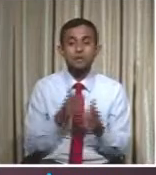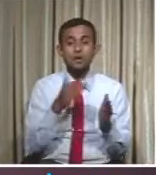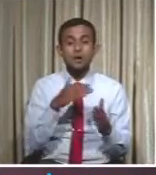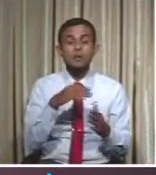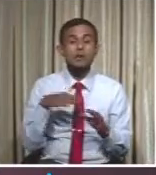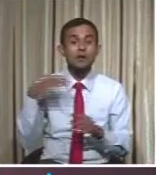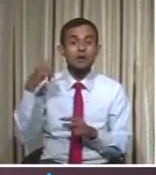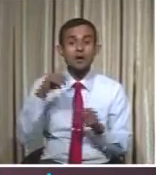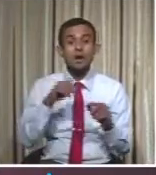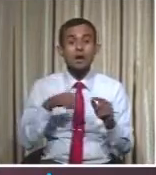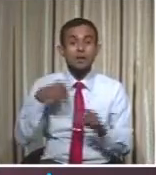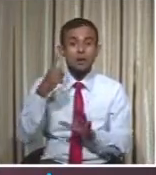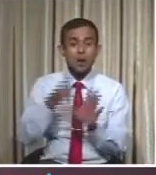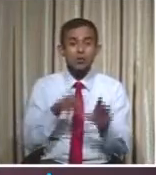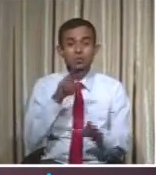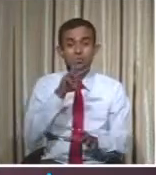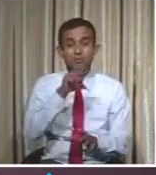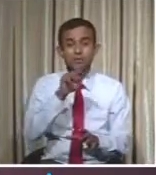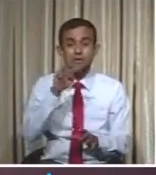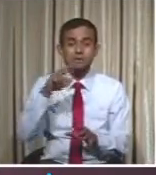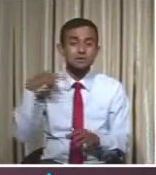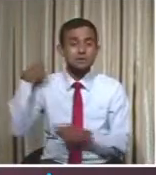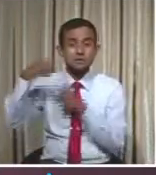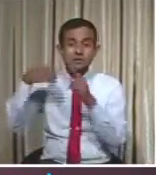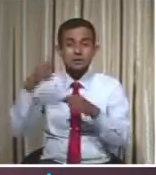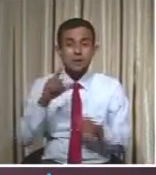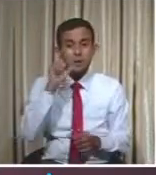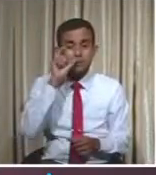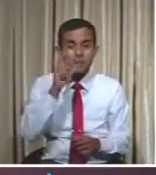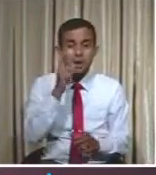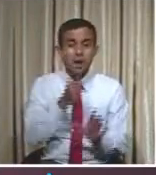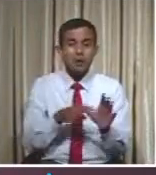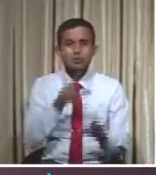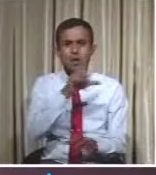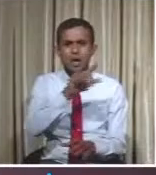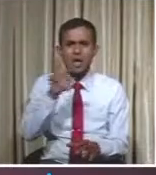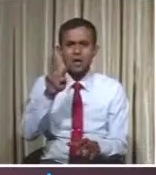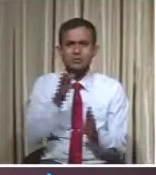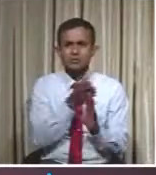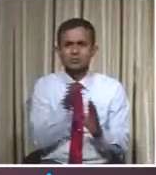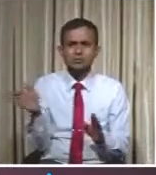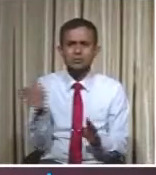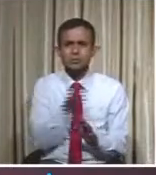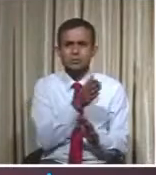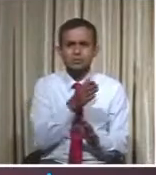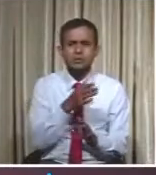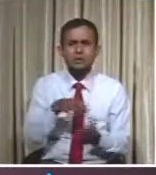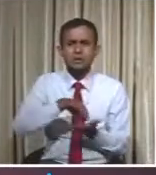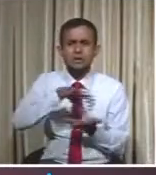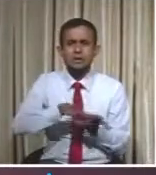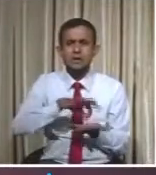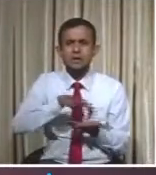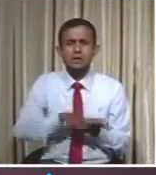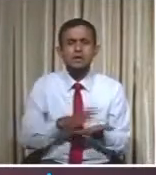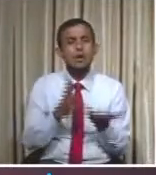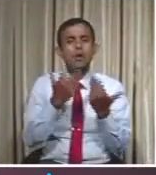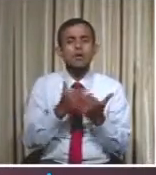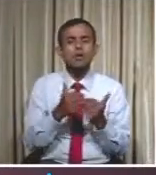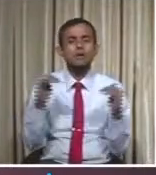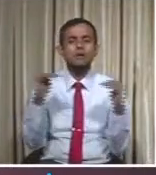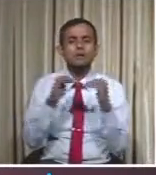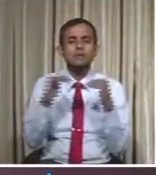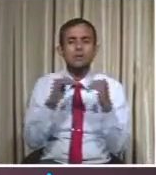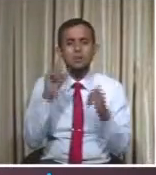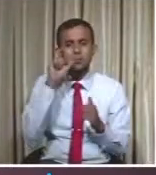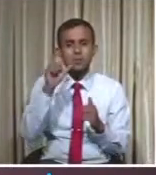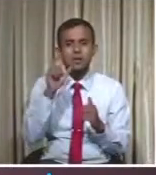අවුරුදු මේ දශක දෙක තුන දිහා බැලුවොත් අපිට පේන්න පුළුවන් මේ අවුරුදු 73 අතරම ගත තීරණ කොච්චරක් සමානද කියලා.